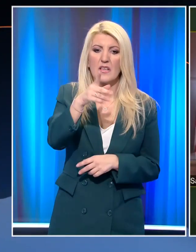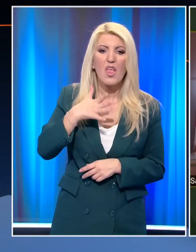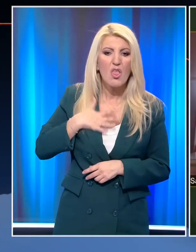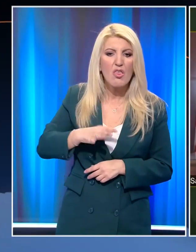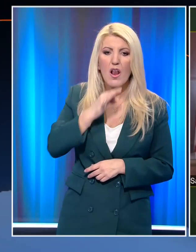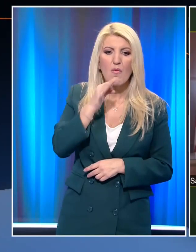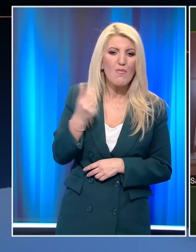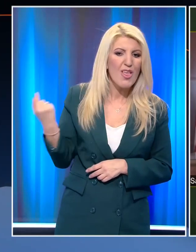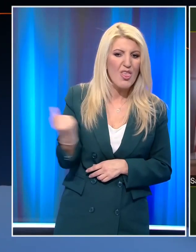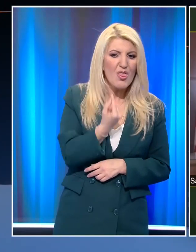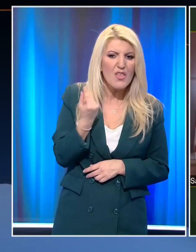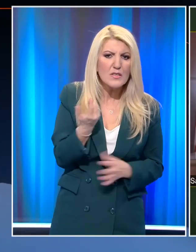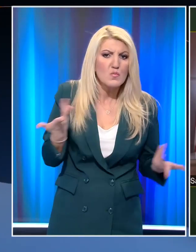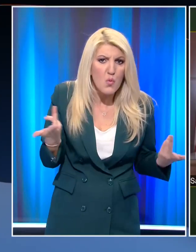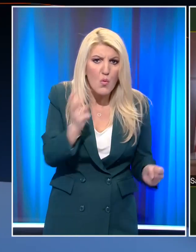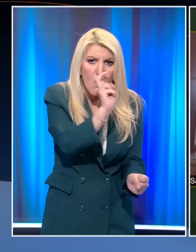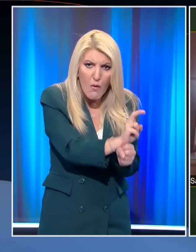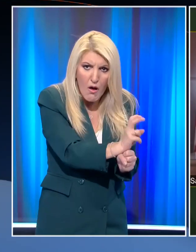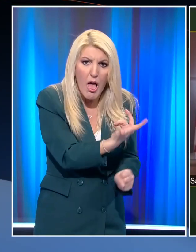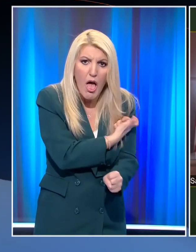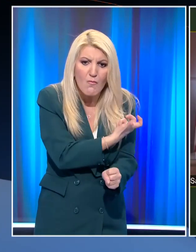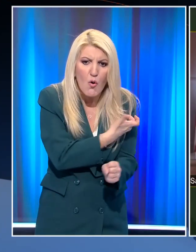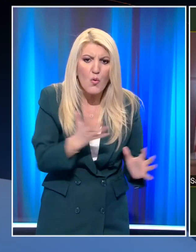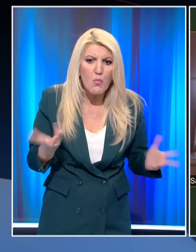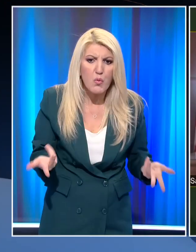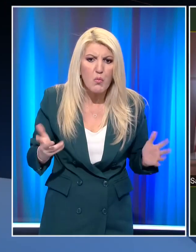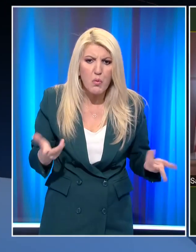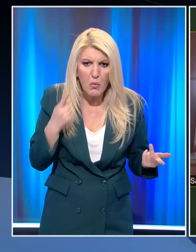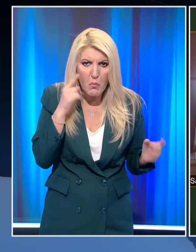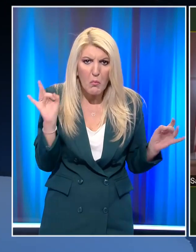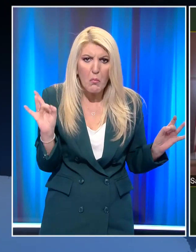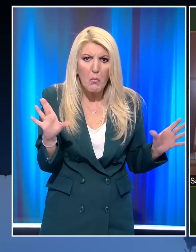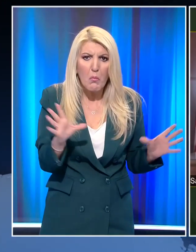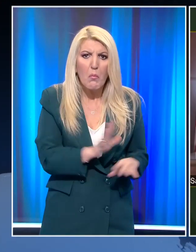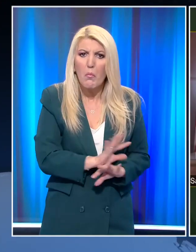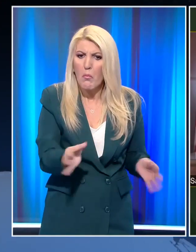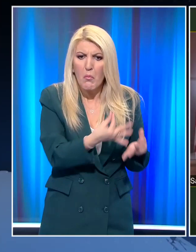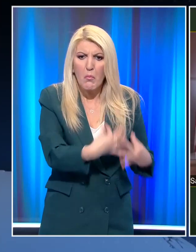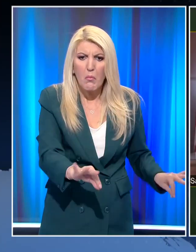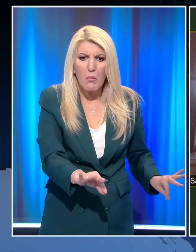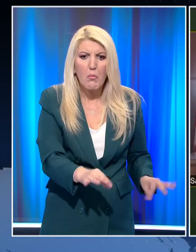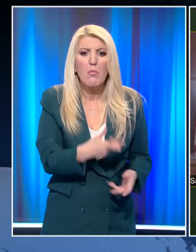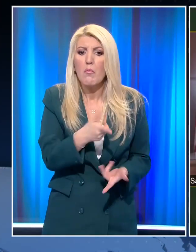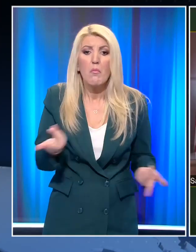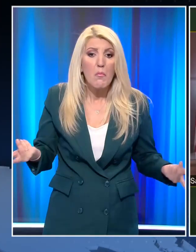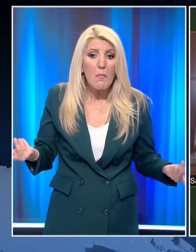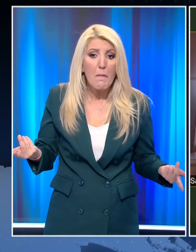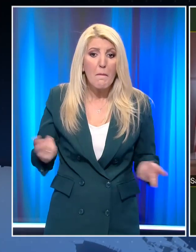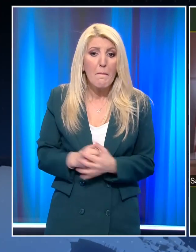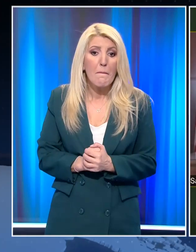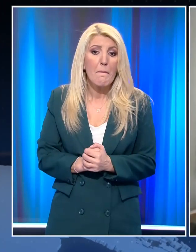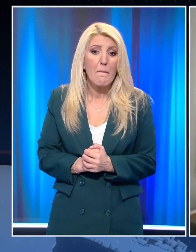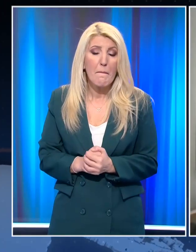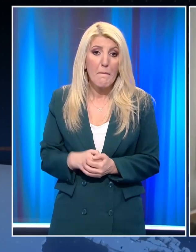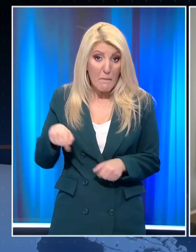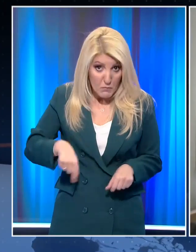out the afternoon by addressing the news of the federal government's vaccine reserve, which we have now discovered doesn't actually